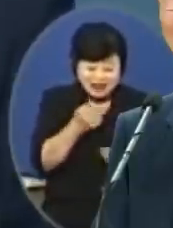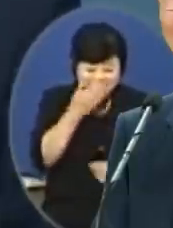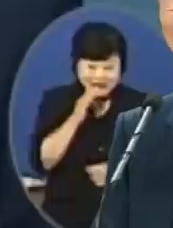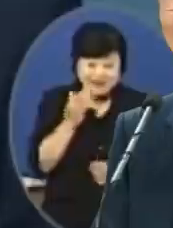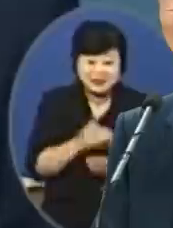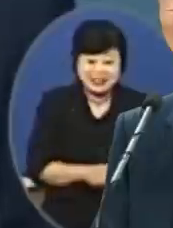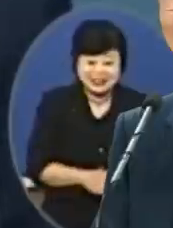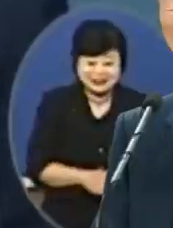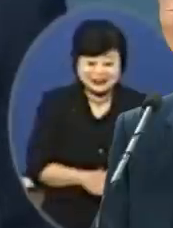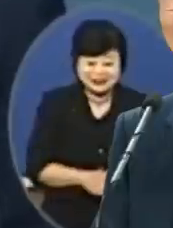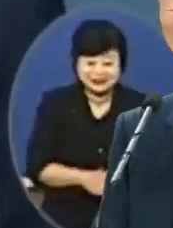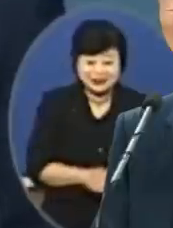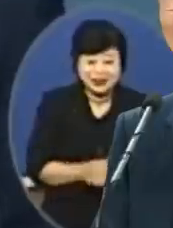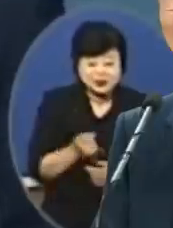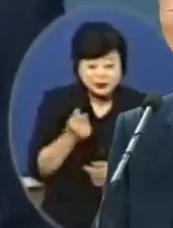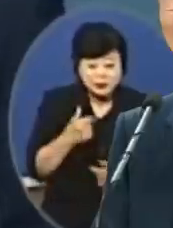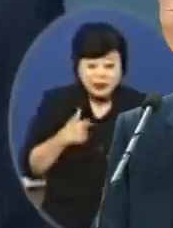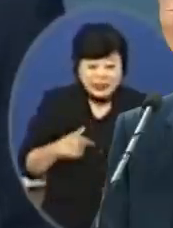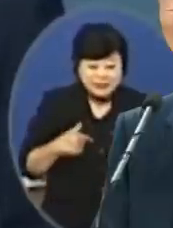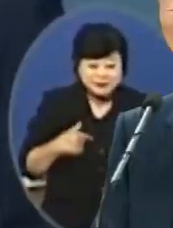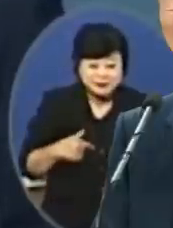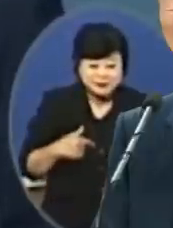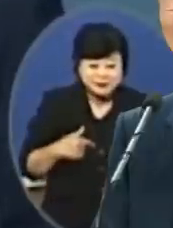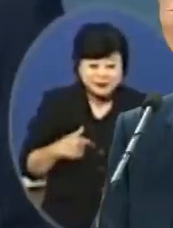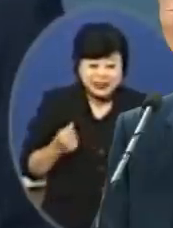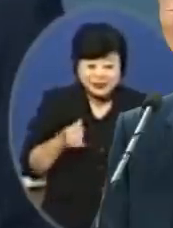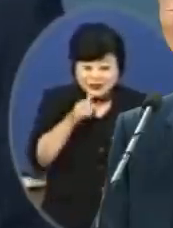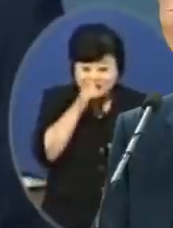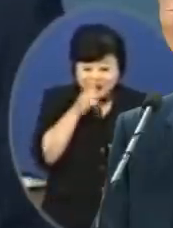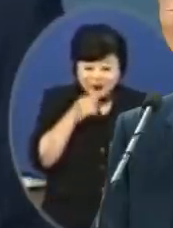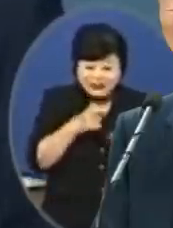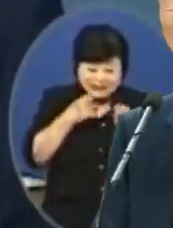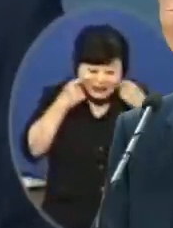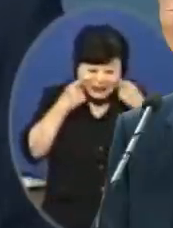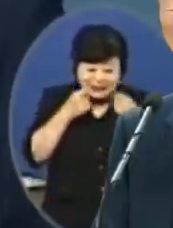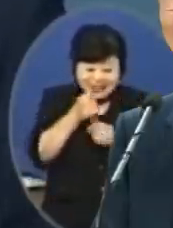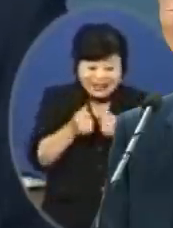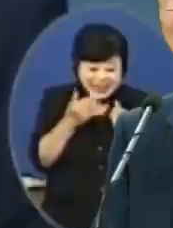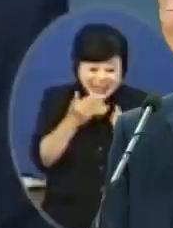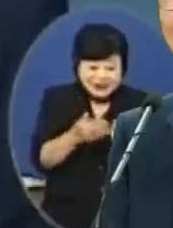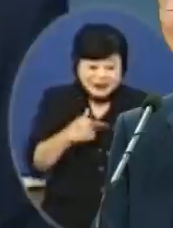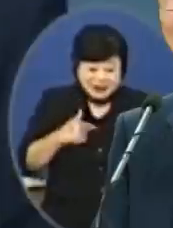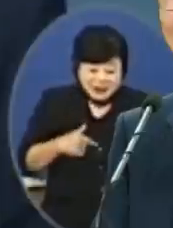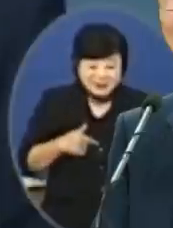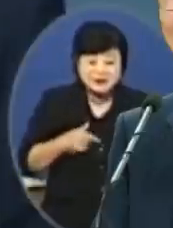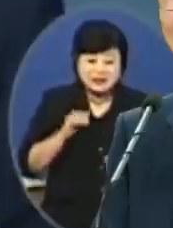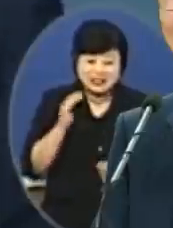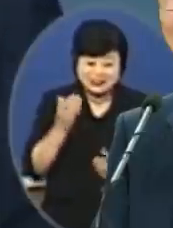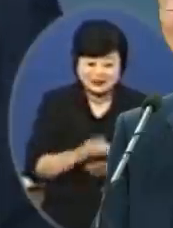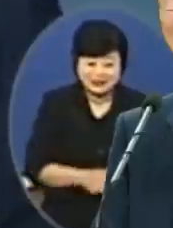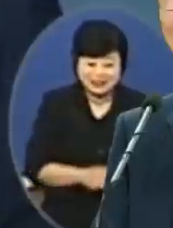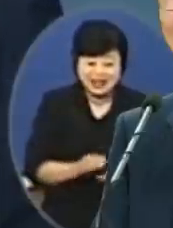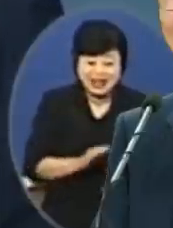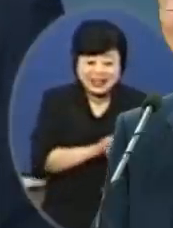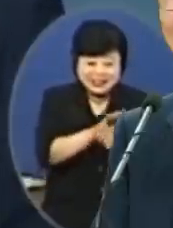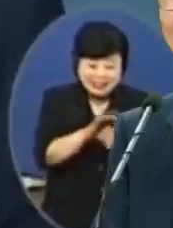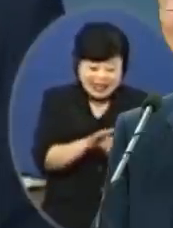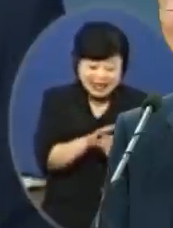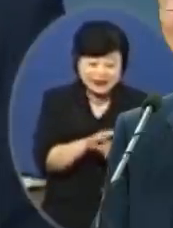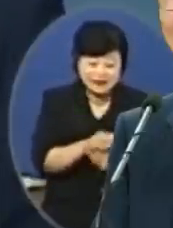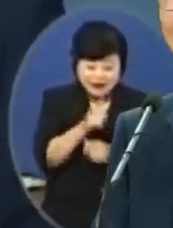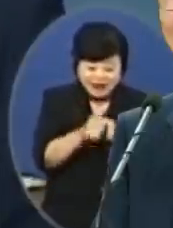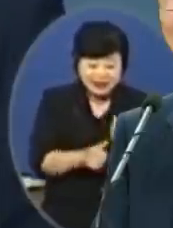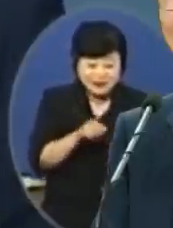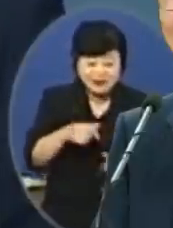것입니다. 우리가 조그만 기쁨을 가지고도 즐거워하는데 하나님은 기쁨이십니다. 사랑일 뿐 아니라